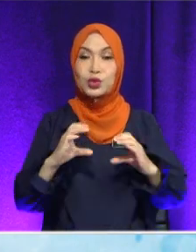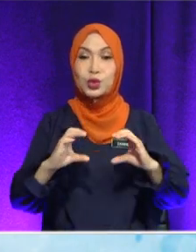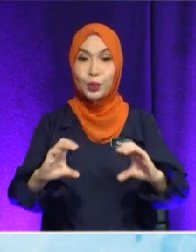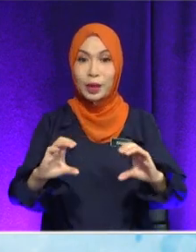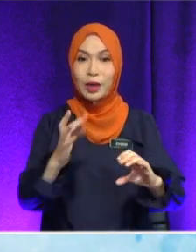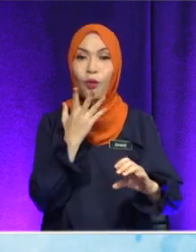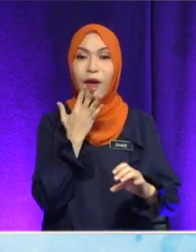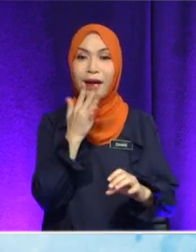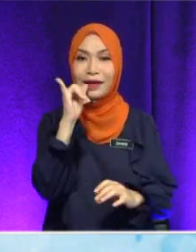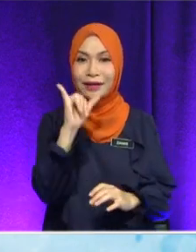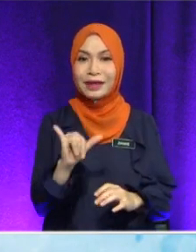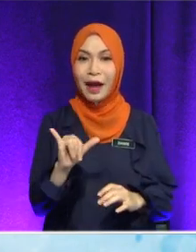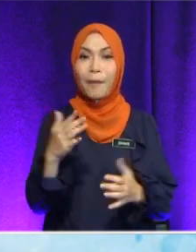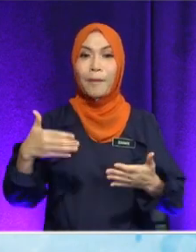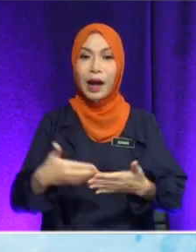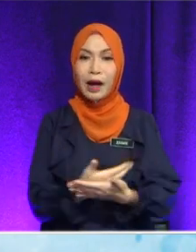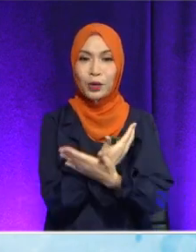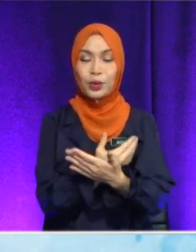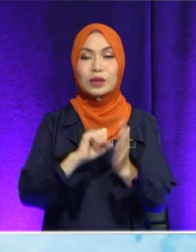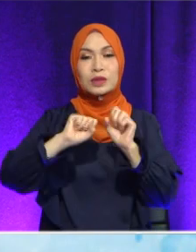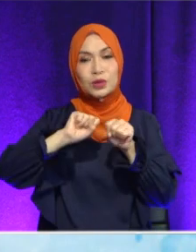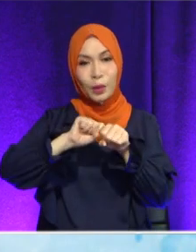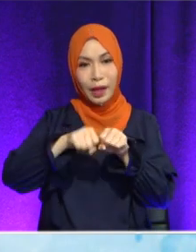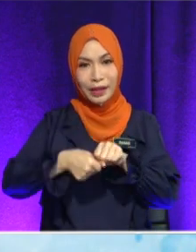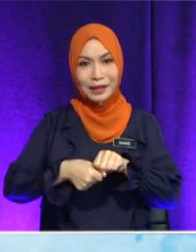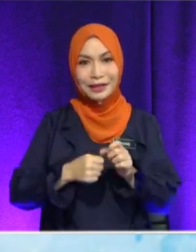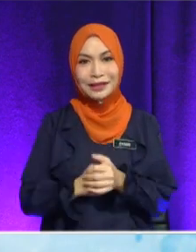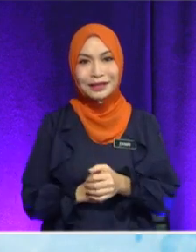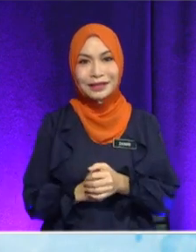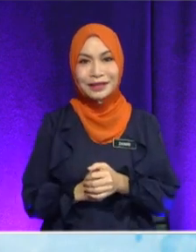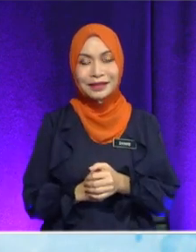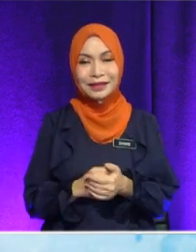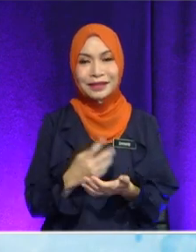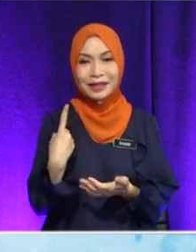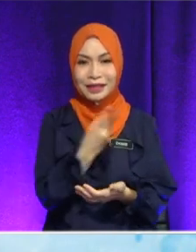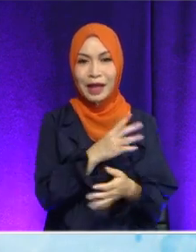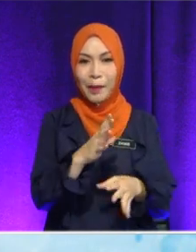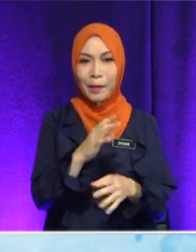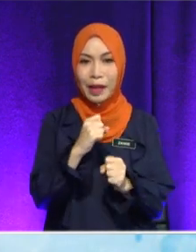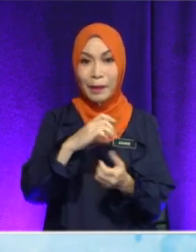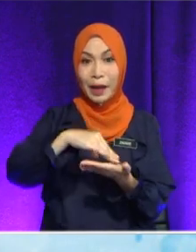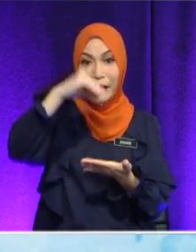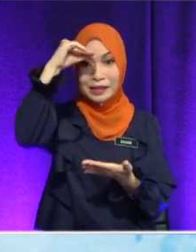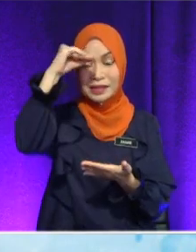masuknya kita tidak menggunakan warna itu terus daripada wanita